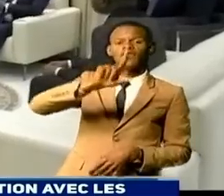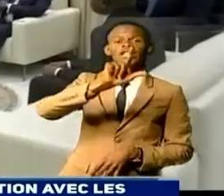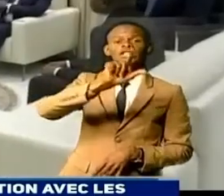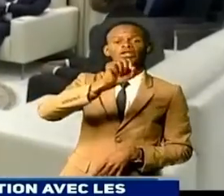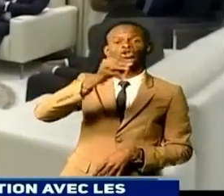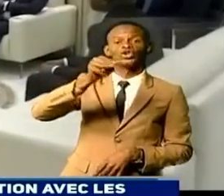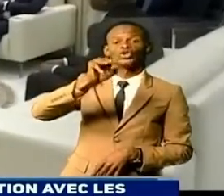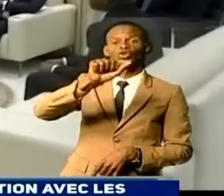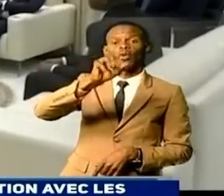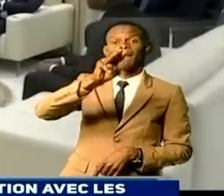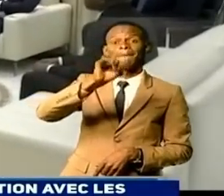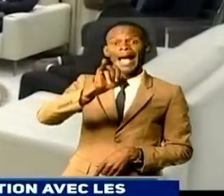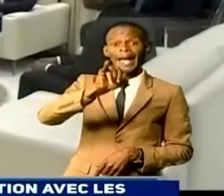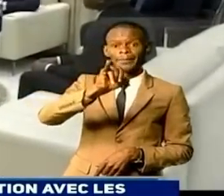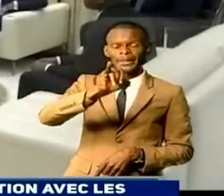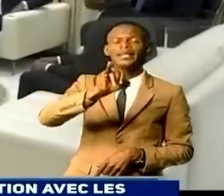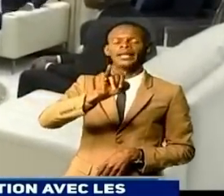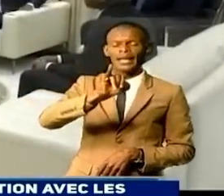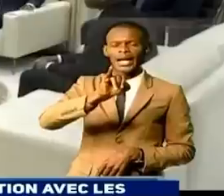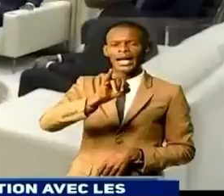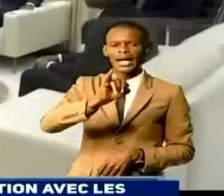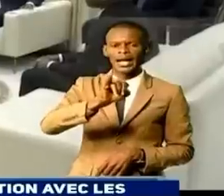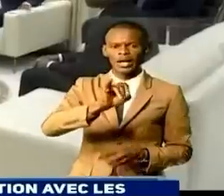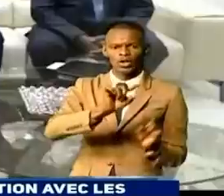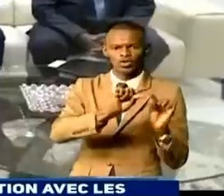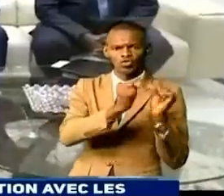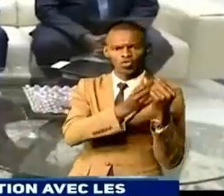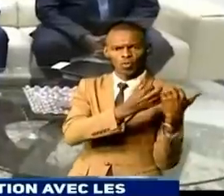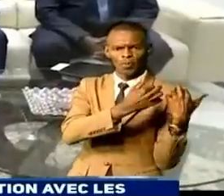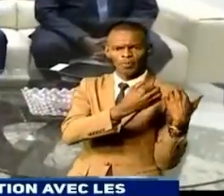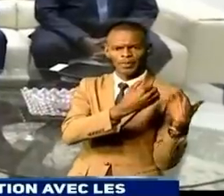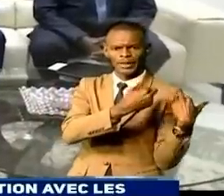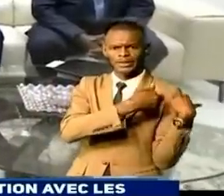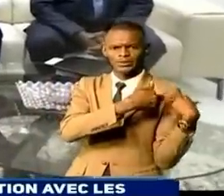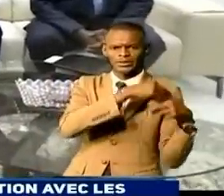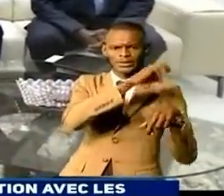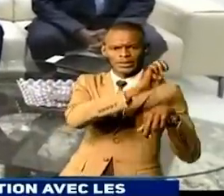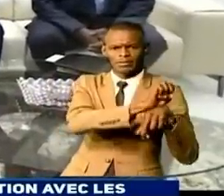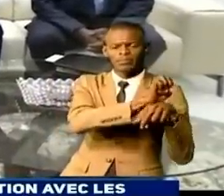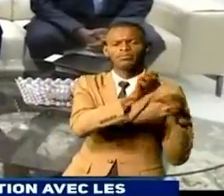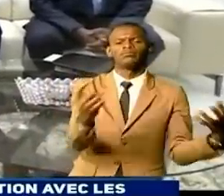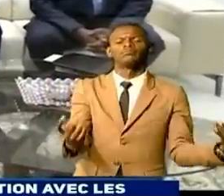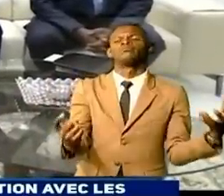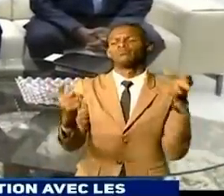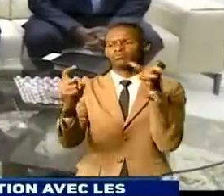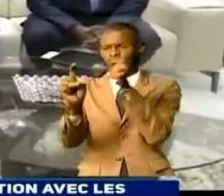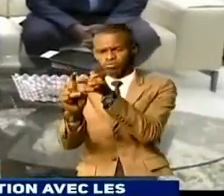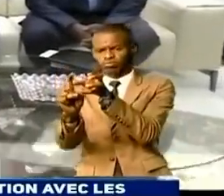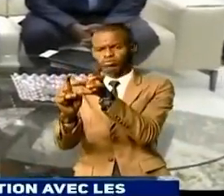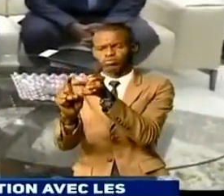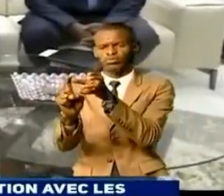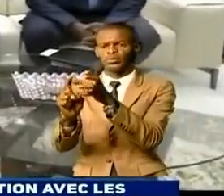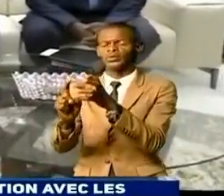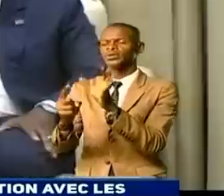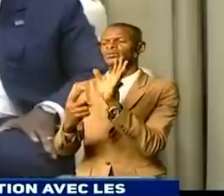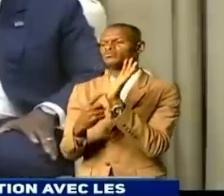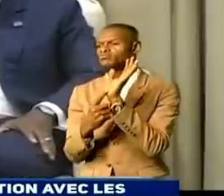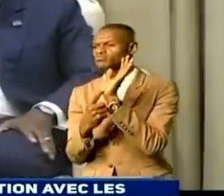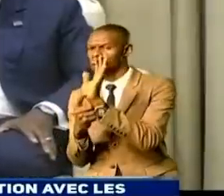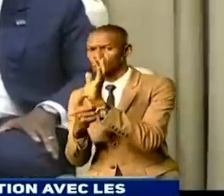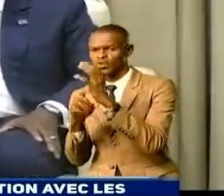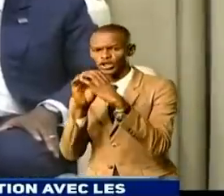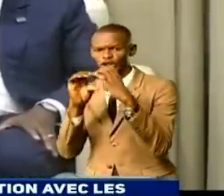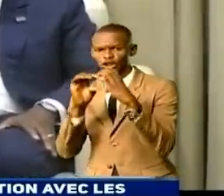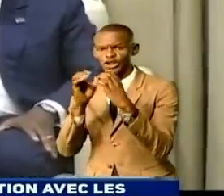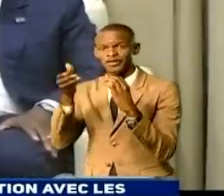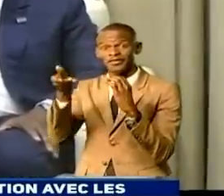cette province, conduite par le député Martin Chipama. Cette délégation a également remis l'invitation à Jean-Michel Samalou Kondé Kiengé pour